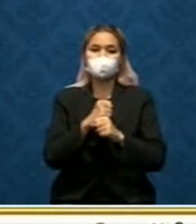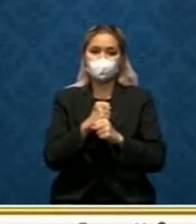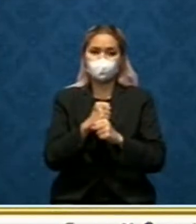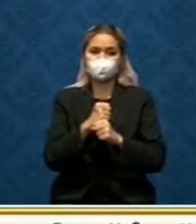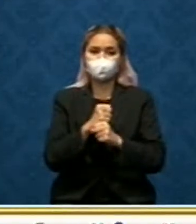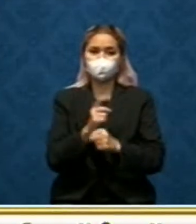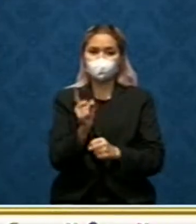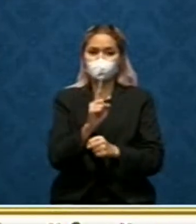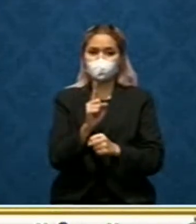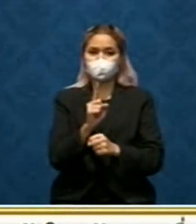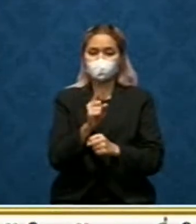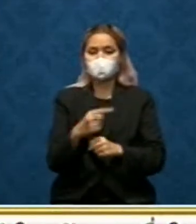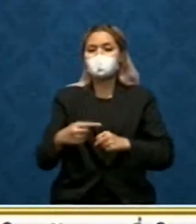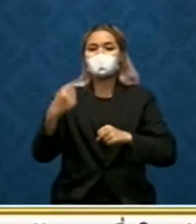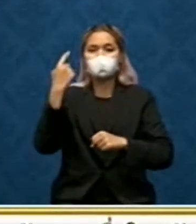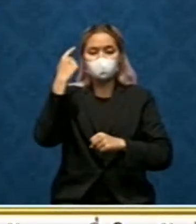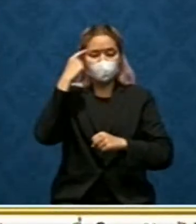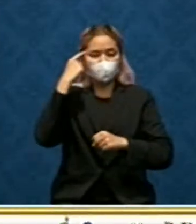ที่ทุกจริต